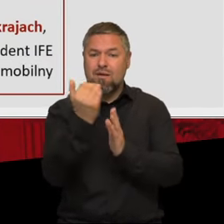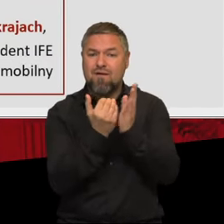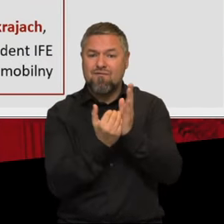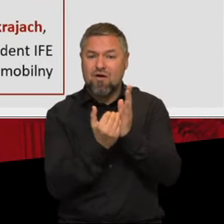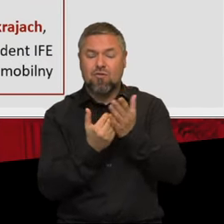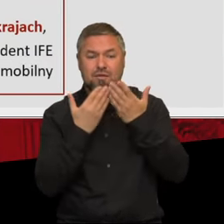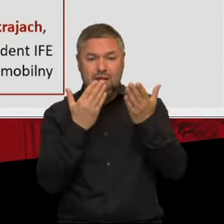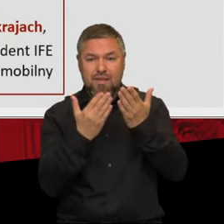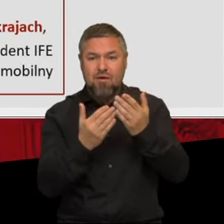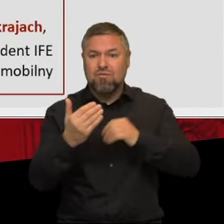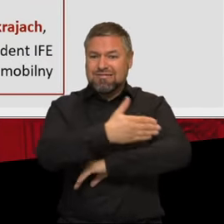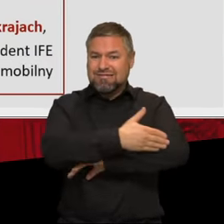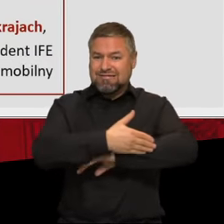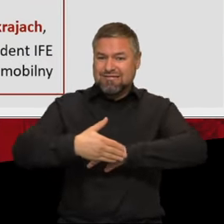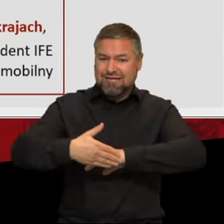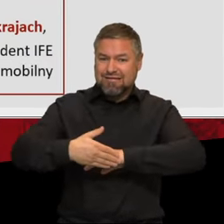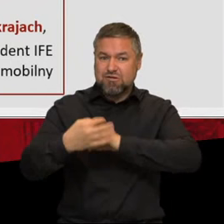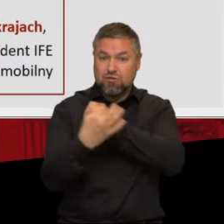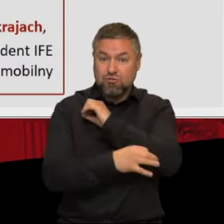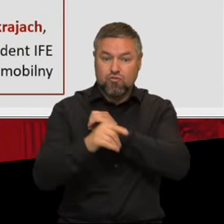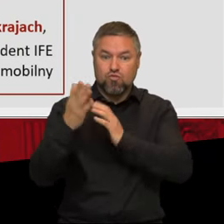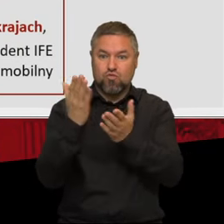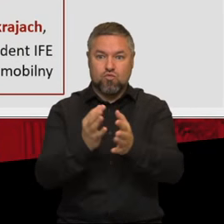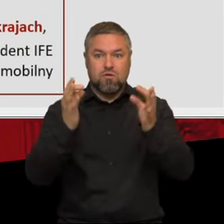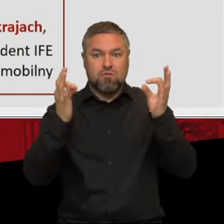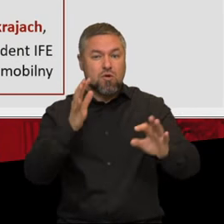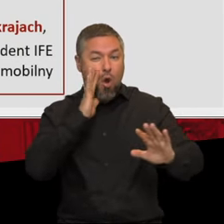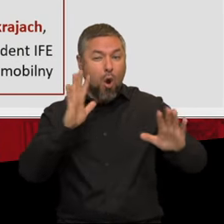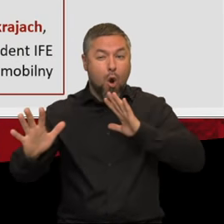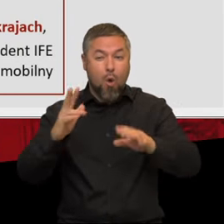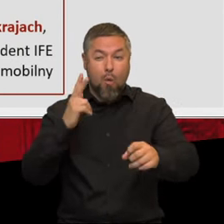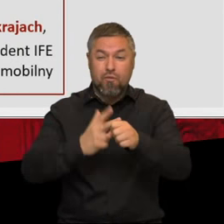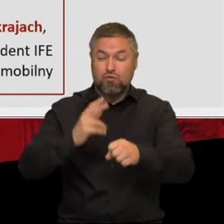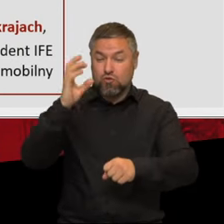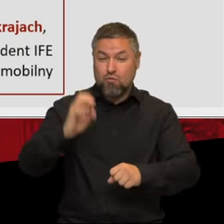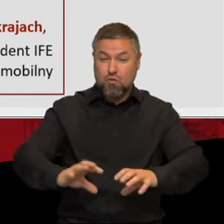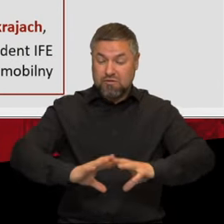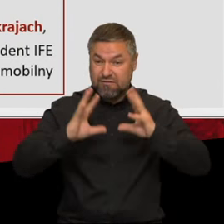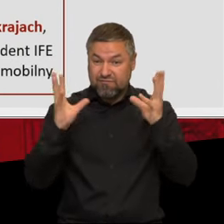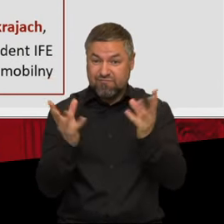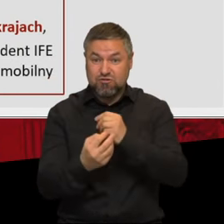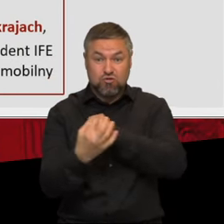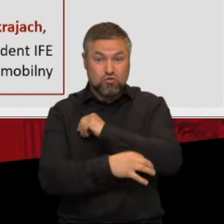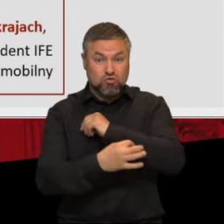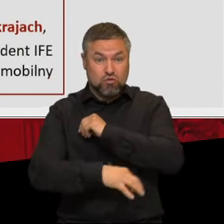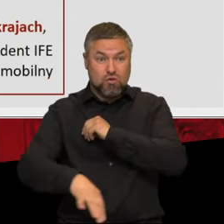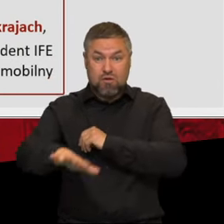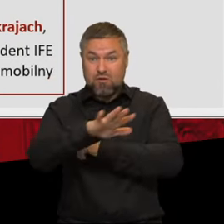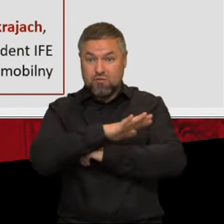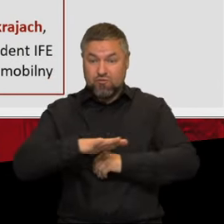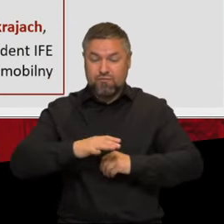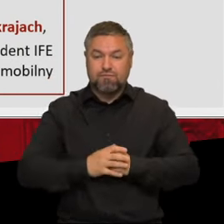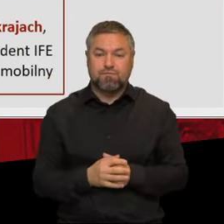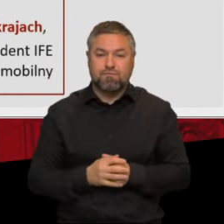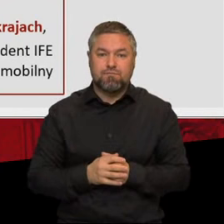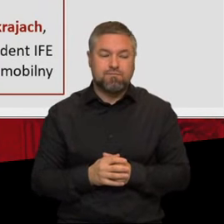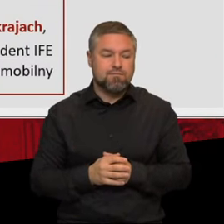i rozwoju dla studentów zagranicy, którzy już teraz stanowią około 30% wszystkich studentów Centrum Kształcenia